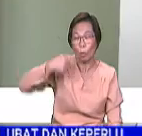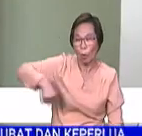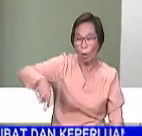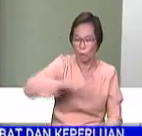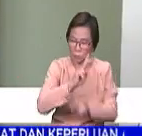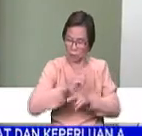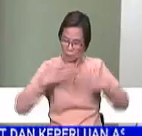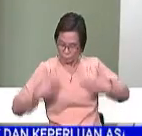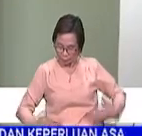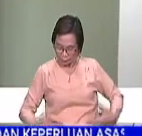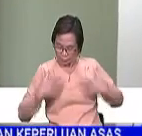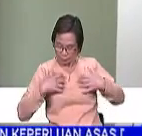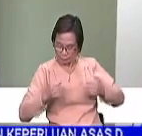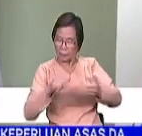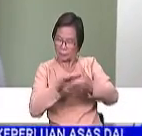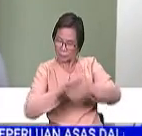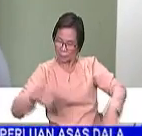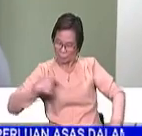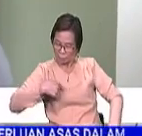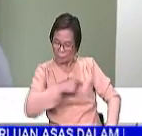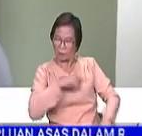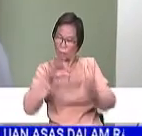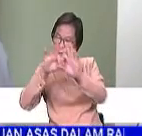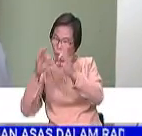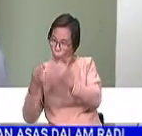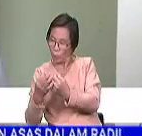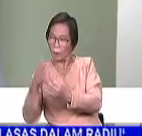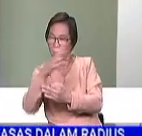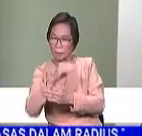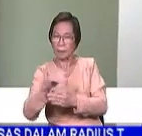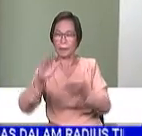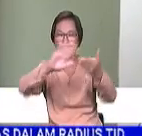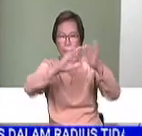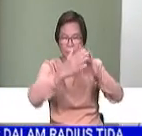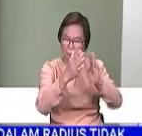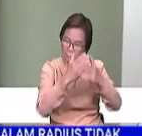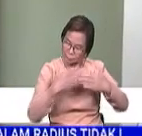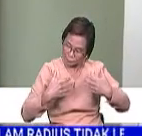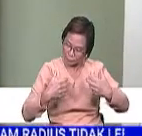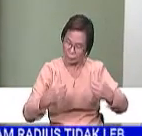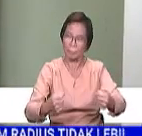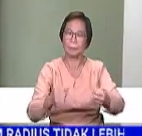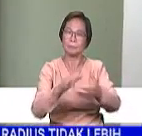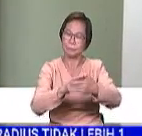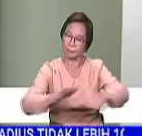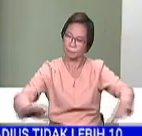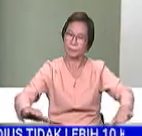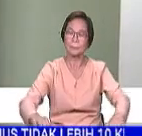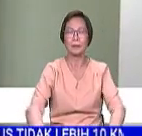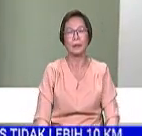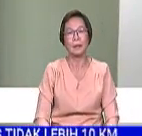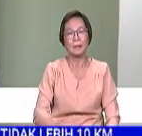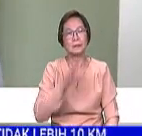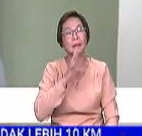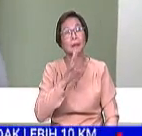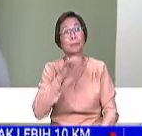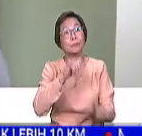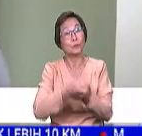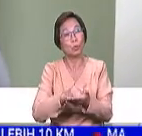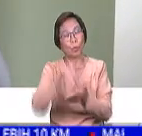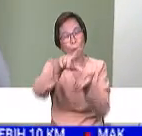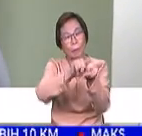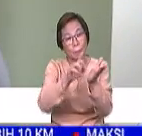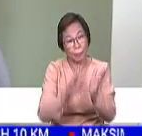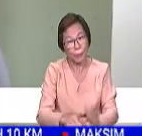kesehatan keselamatan diri kita keluarga kita dan seterusnya masyarakat masyarakat kita dia memberitahu demikian